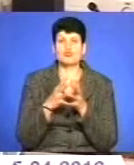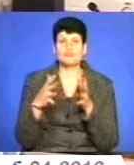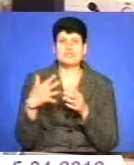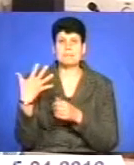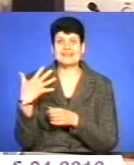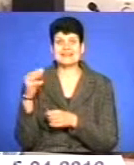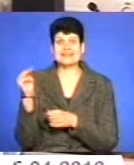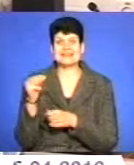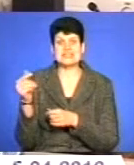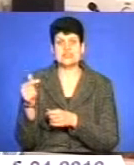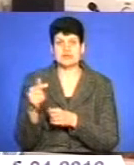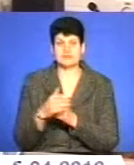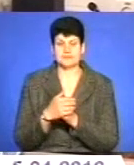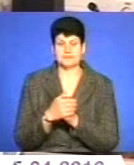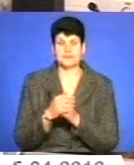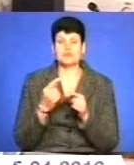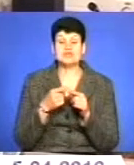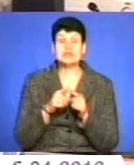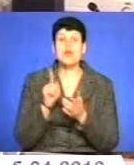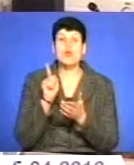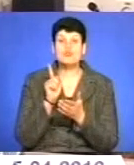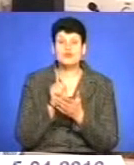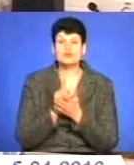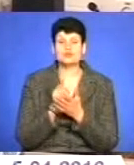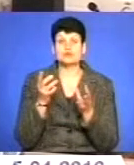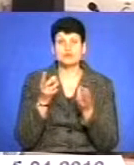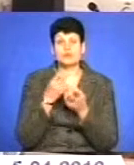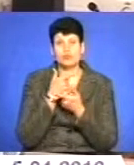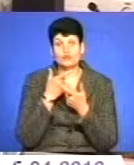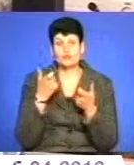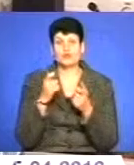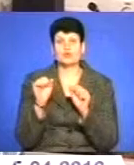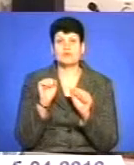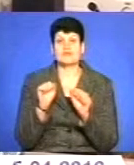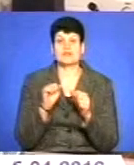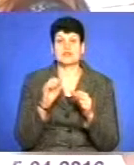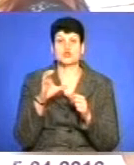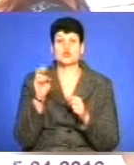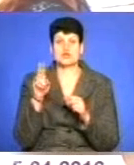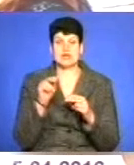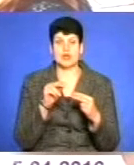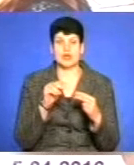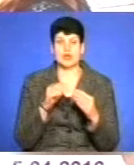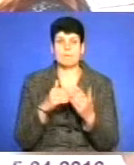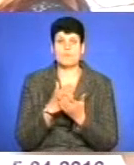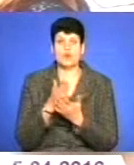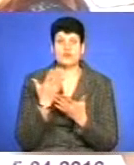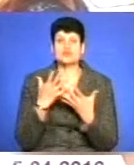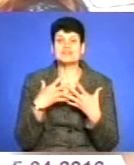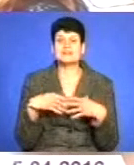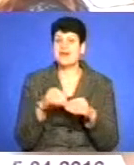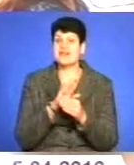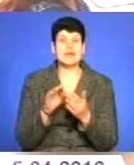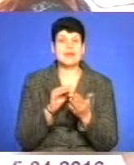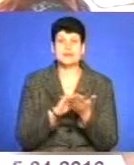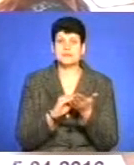50 тисяч гривень. Про це обов'язково необхідно повідомляти управління соціальної політики. Якщо сім'я не указала